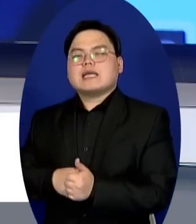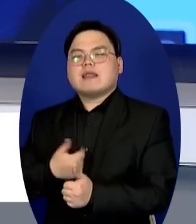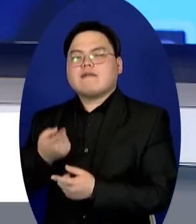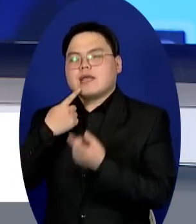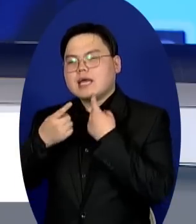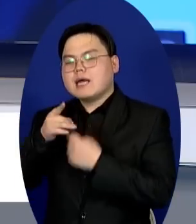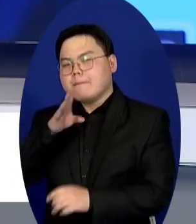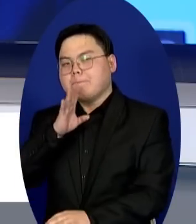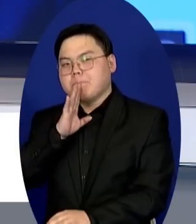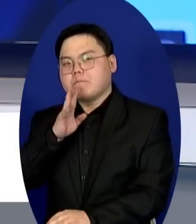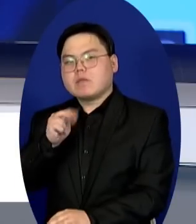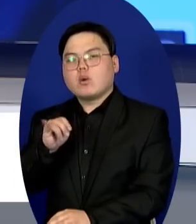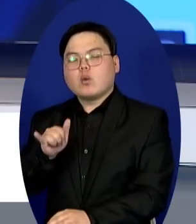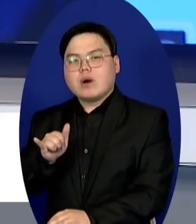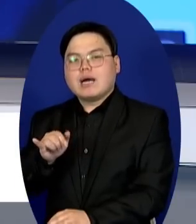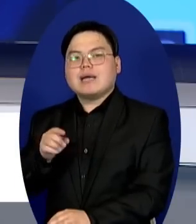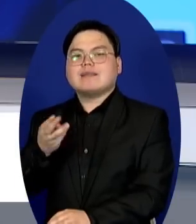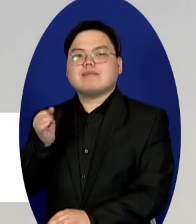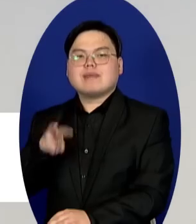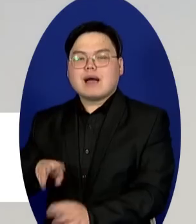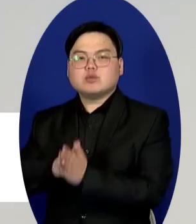талаар Нью-Йорк Таймс өчигдөр мэдээлсэн байна.